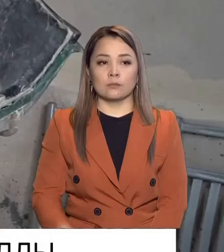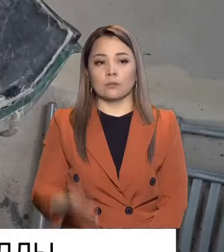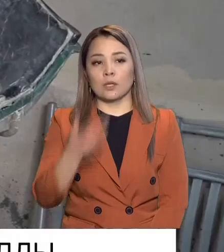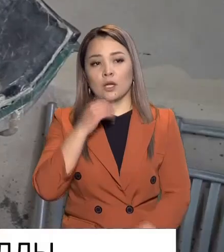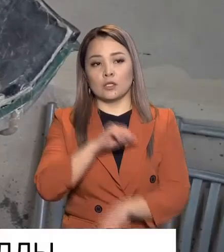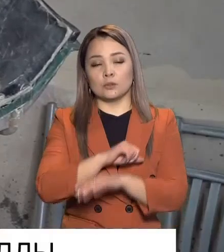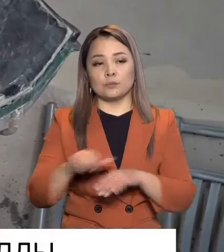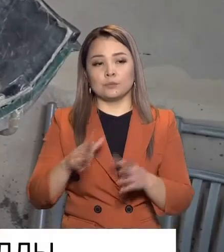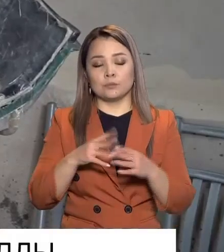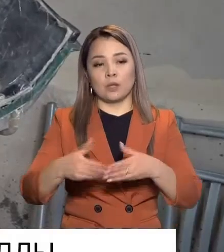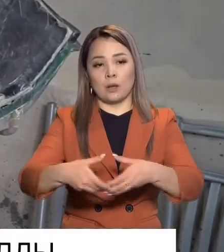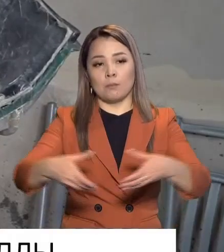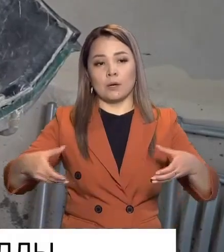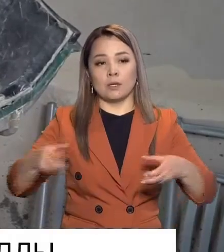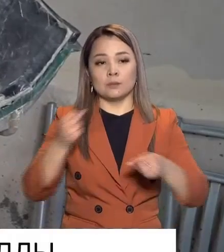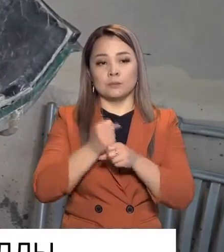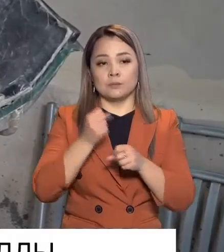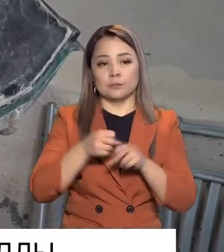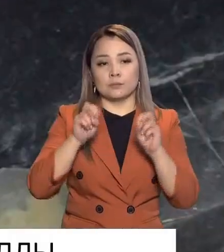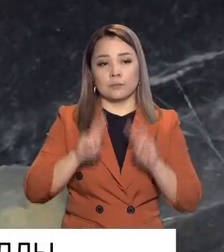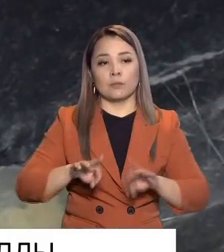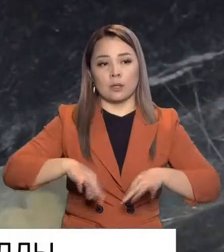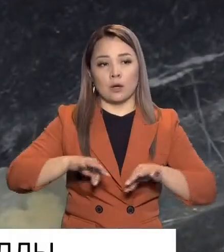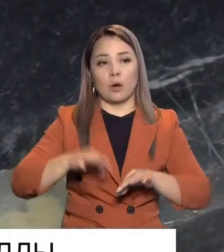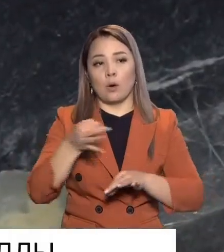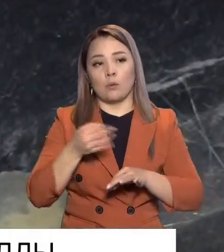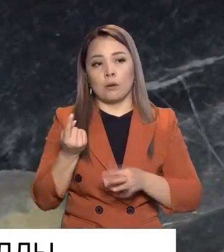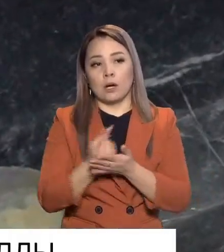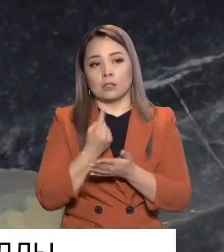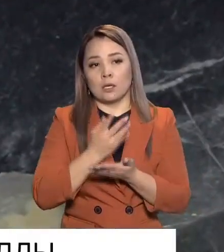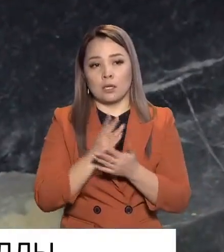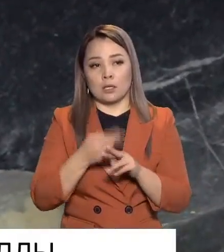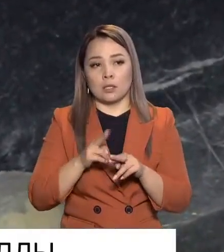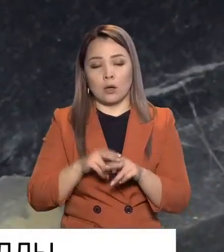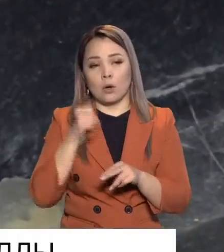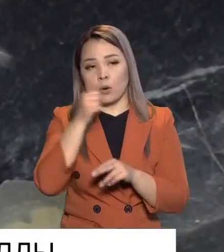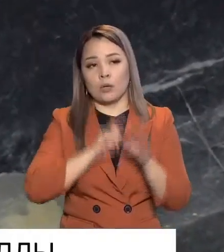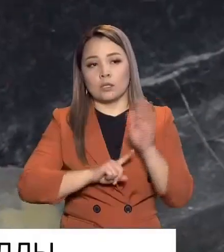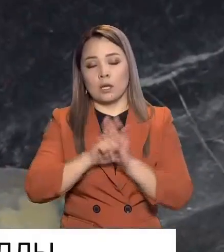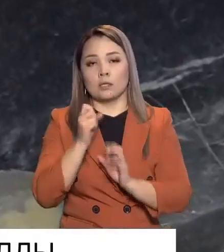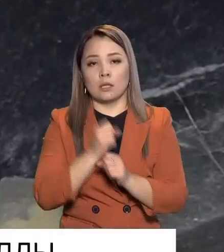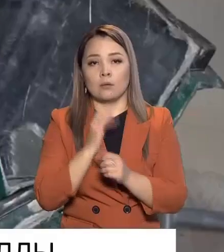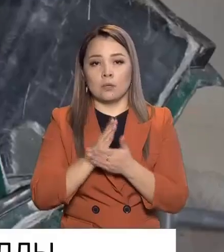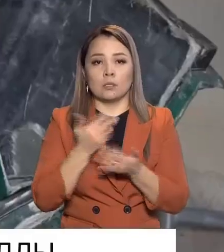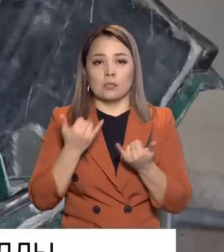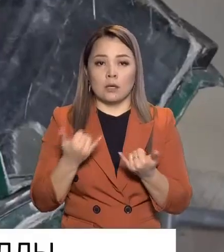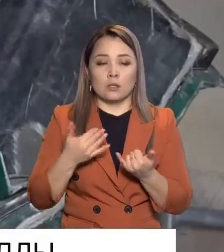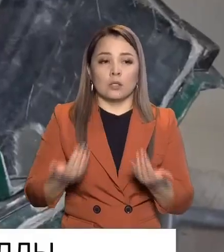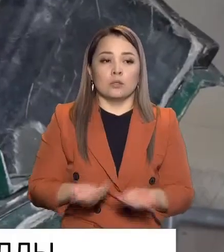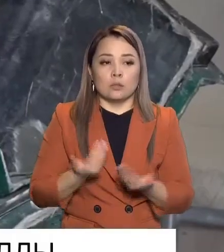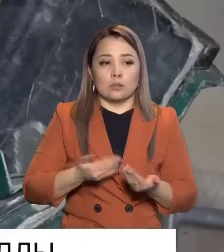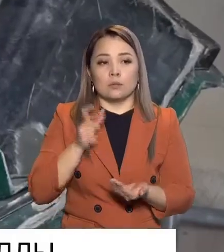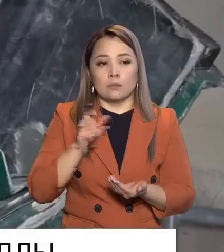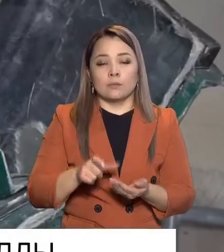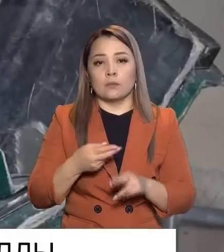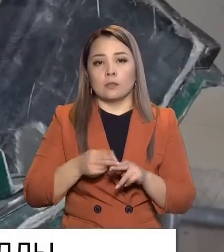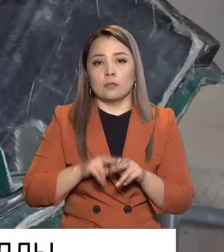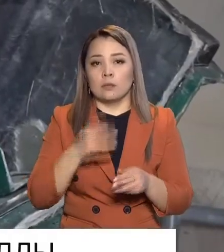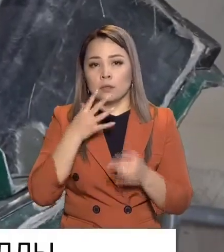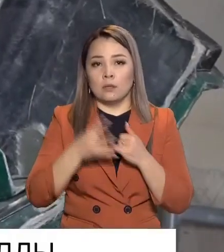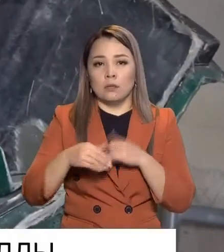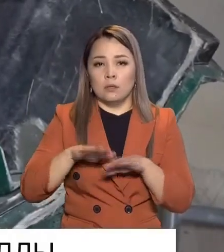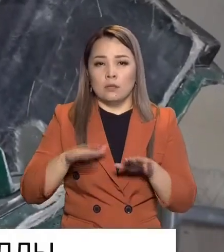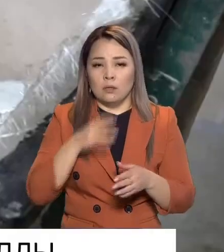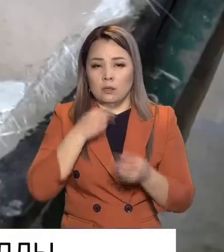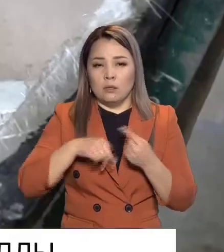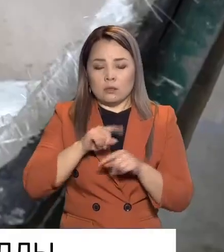Шетелдік көліктердің бамперін жасайтын цех облыста жалғыз ғана. Оның өзі биыл іске қосылды. Түпқараған ауданының тұрғыны Қадыр Елеусін өңірде